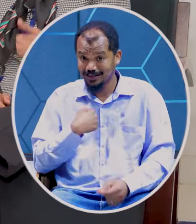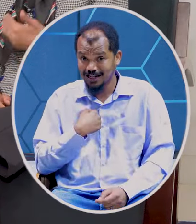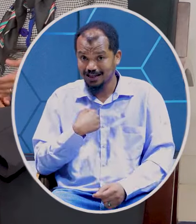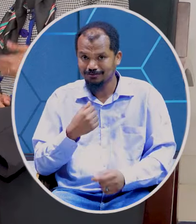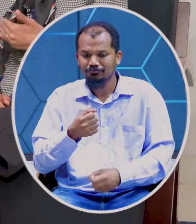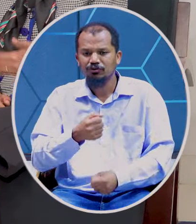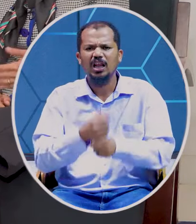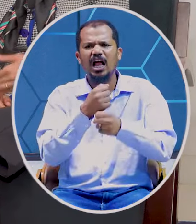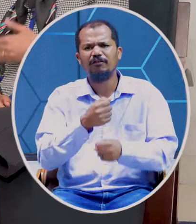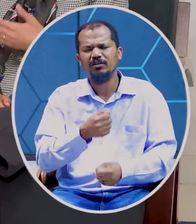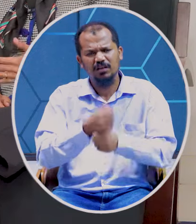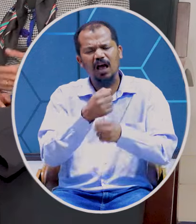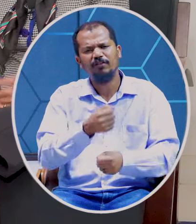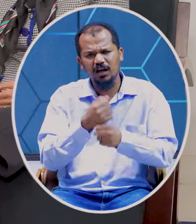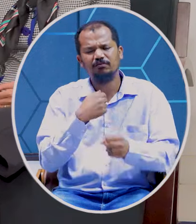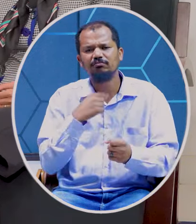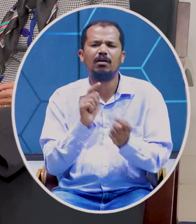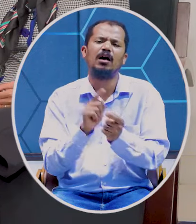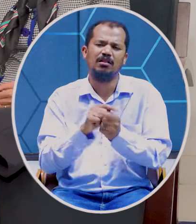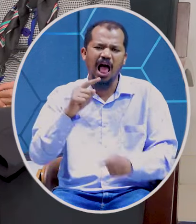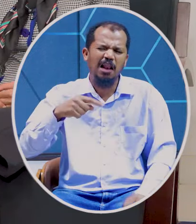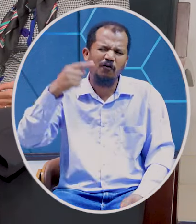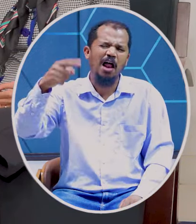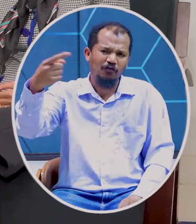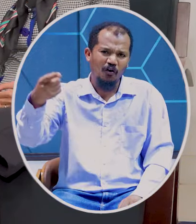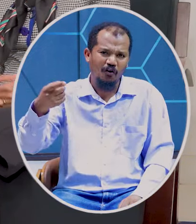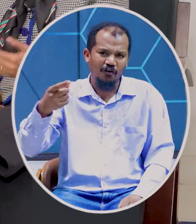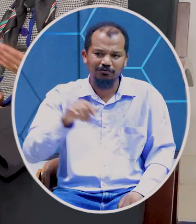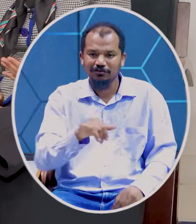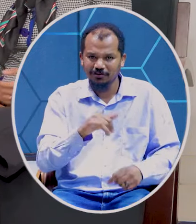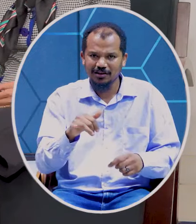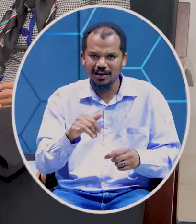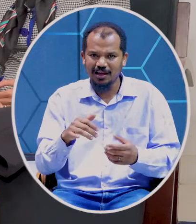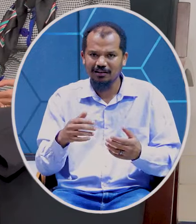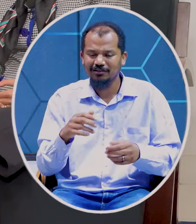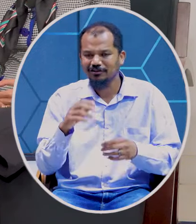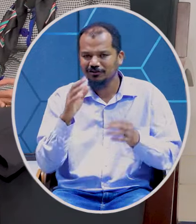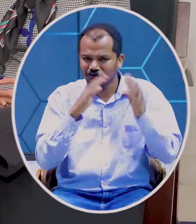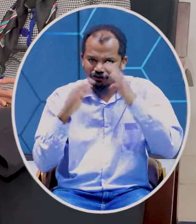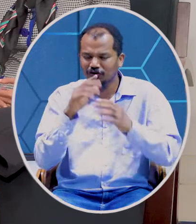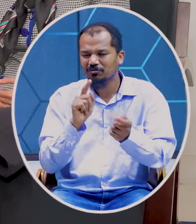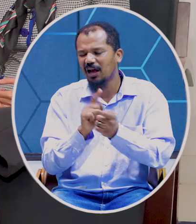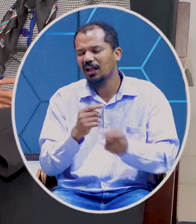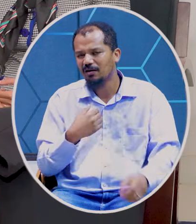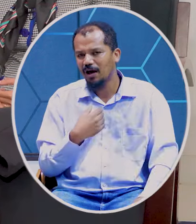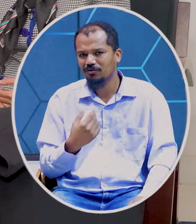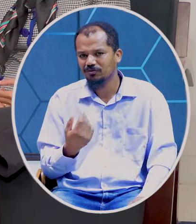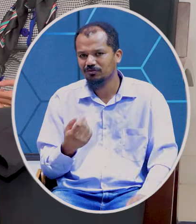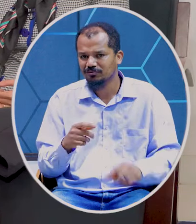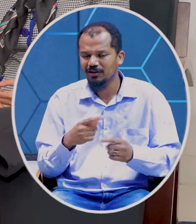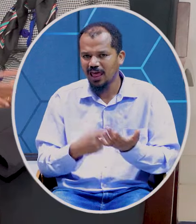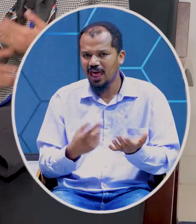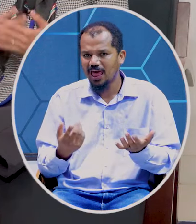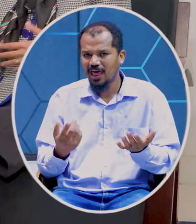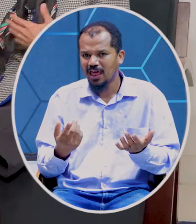ያጋጠመኝ ሰፖርቲቭ የሆነ ድጋፍ ነው። ግን አልፎ አልፎም ደግሞ እንደዚህ አይነት ነገሮች ያጋጥማሉ። ያው